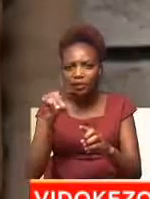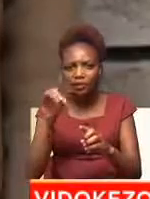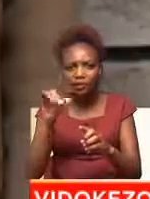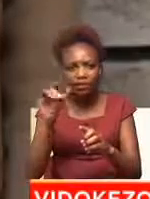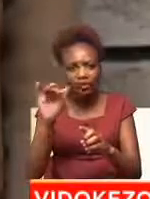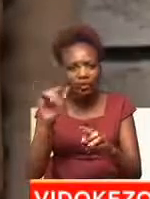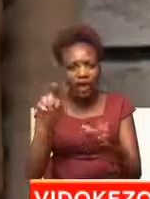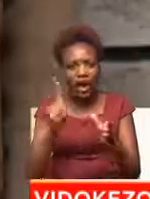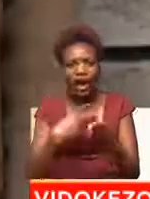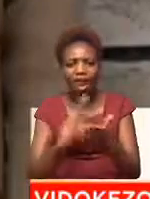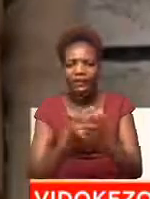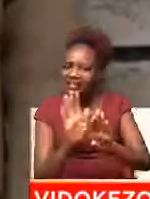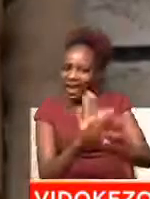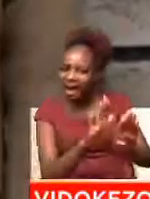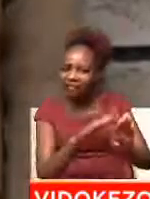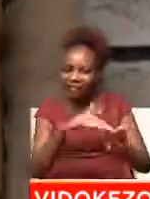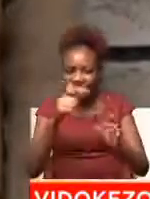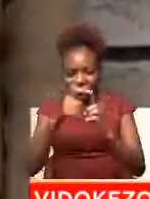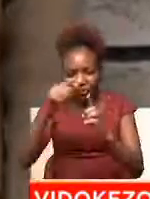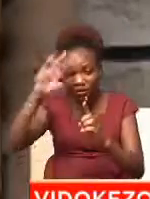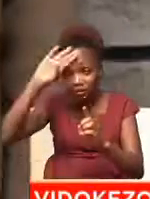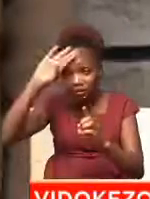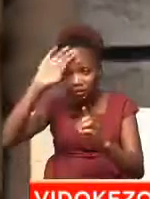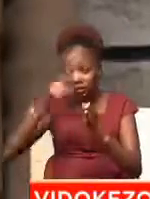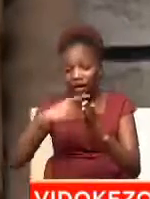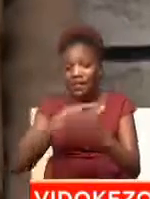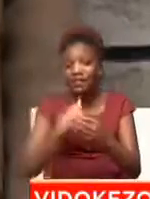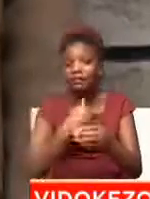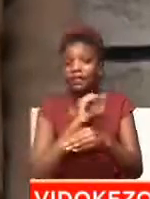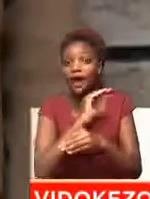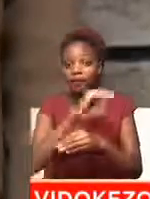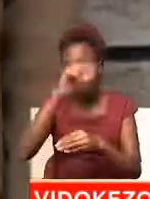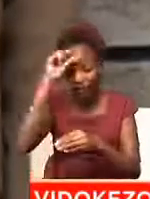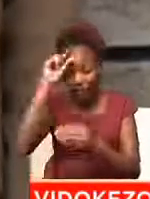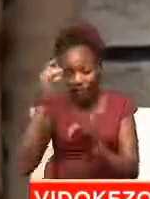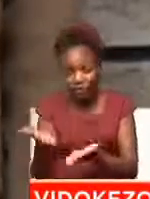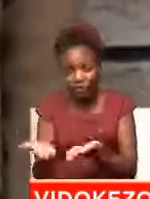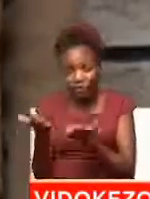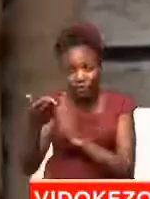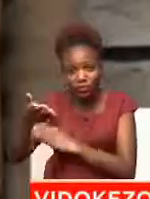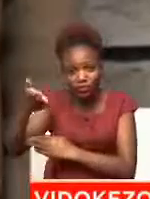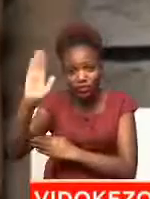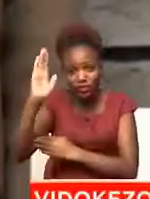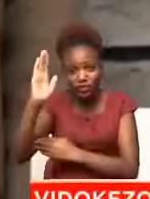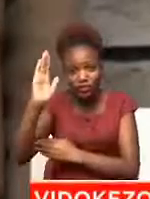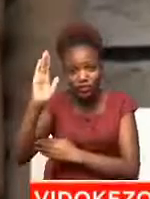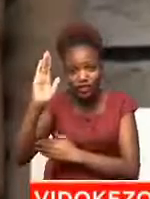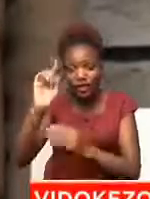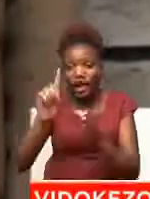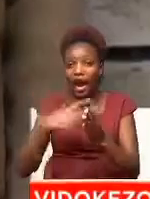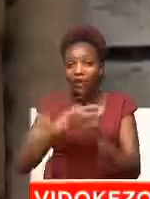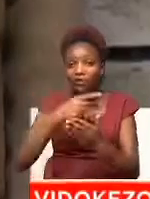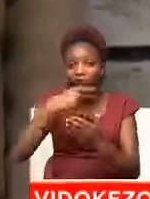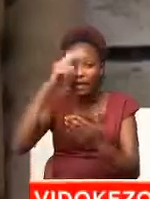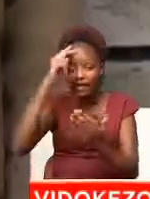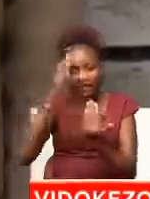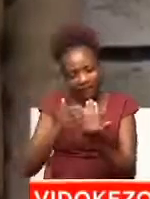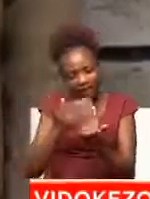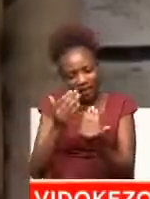vya kupima. Kwa hivyo tunauliza serikali pia kwamba muimarishe usalama katika hizi barabara, na wazazi